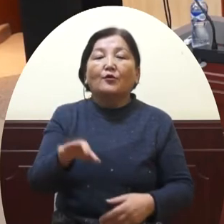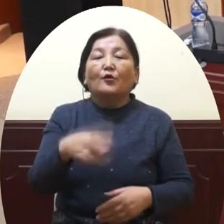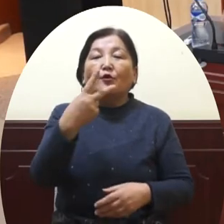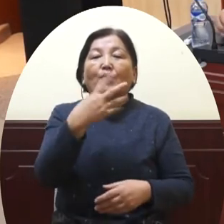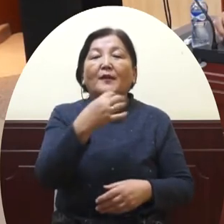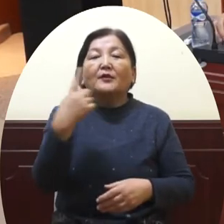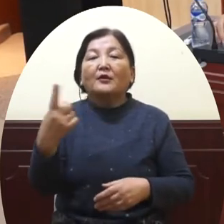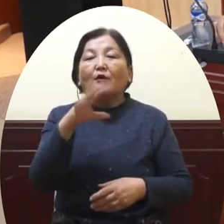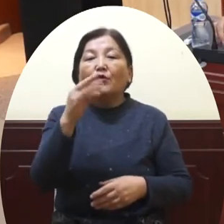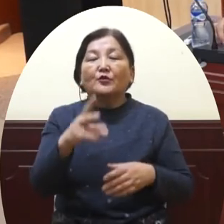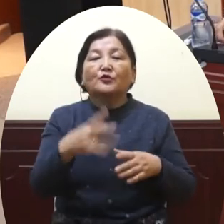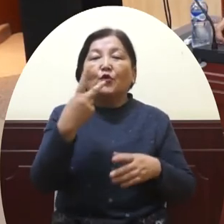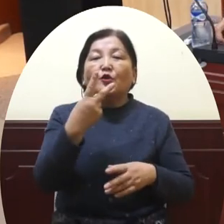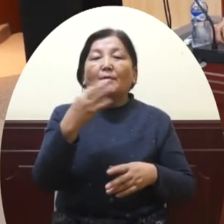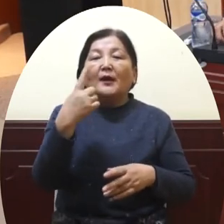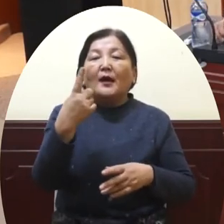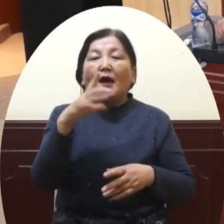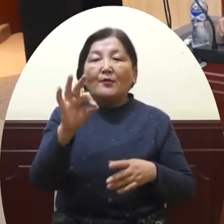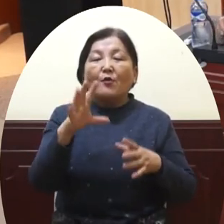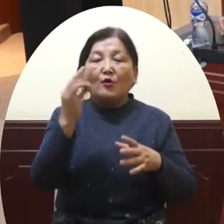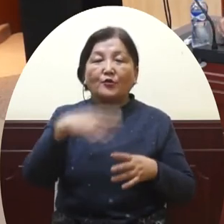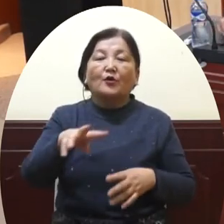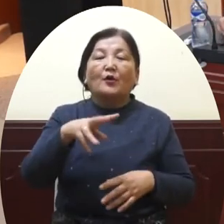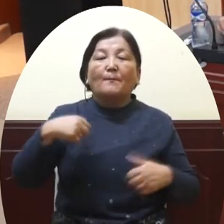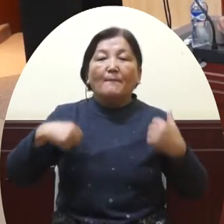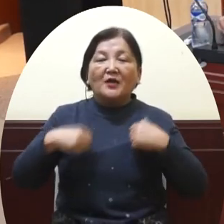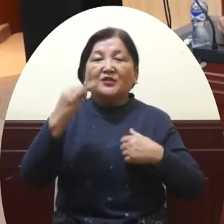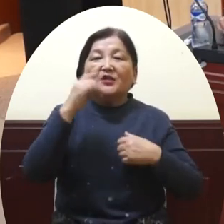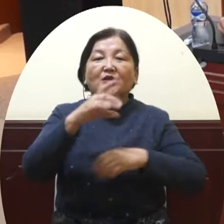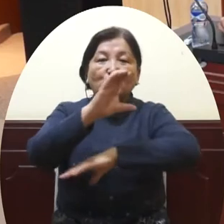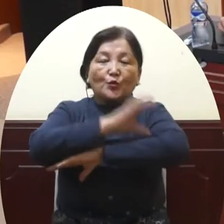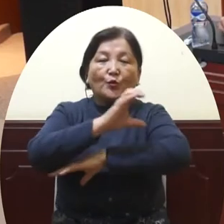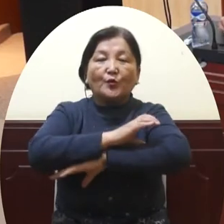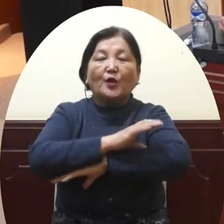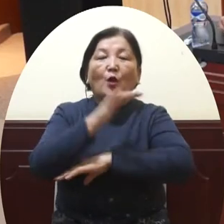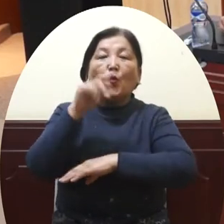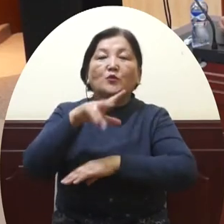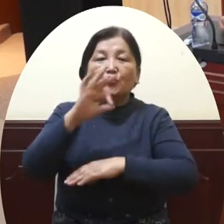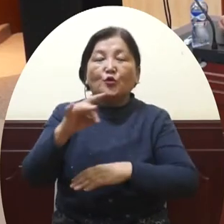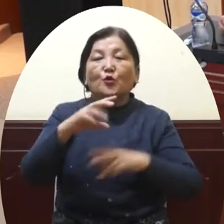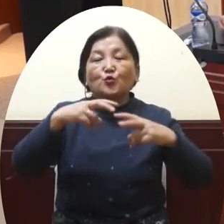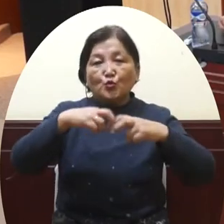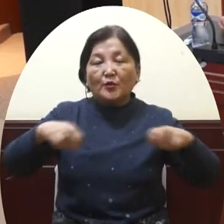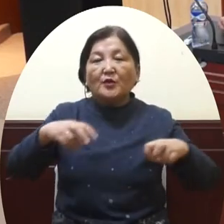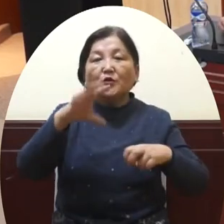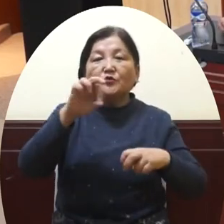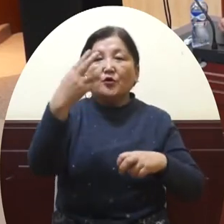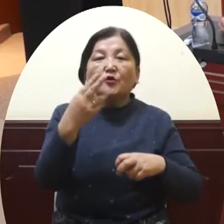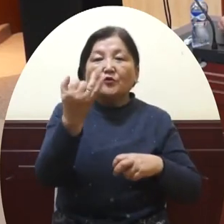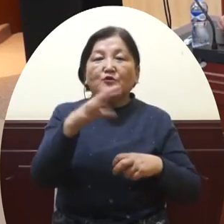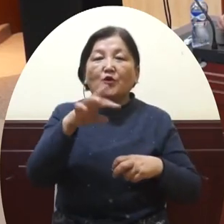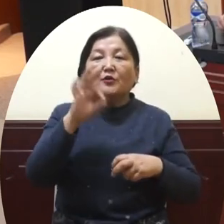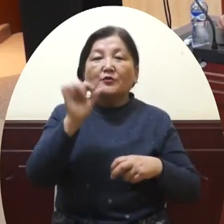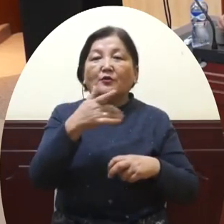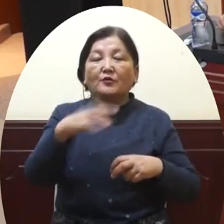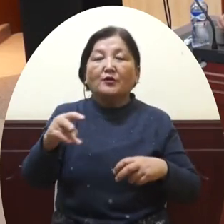оноос 2010 онд Монгол Улсын Багшийн Сургуулийн Улс төр судлал, Сонгогчийн тэнхимийн багш,